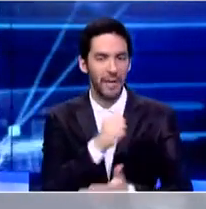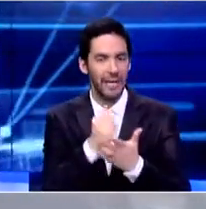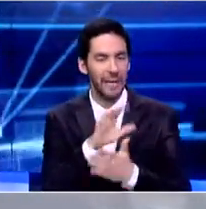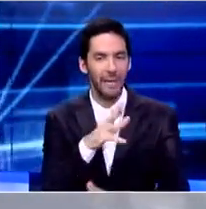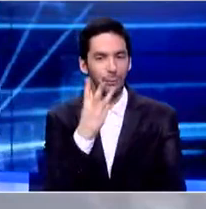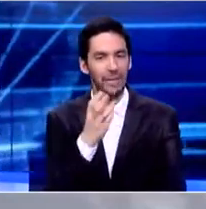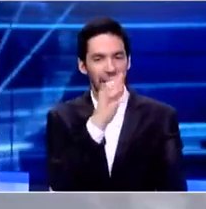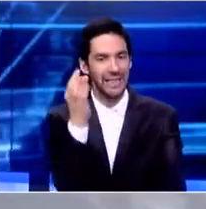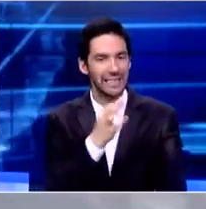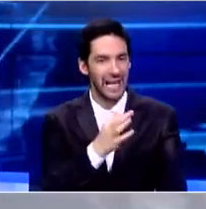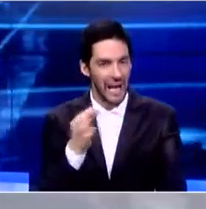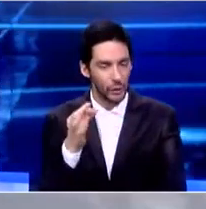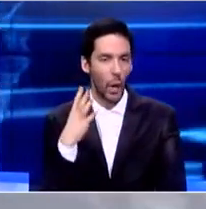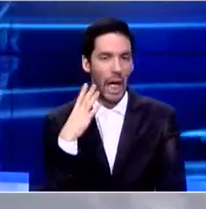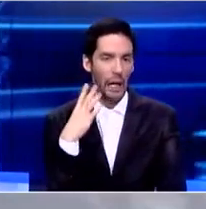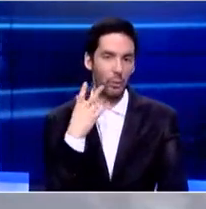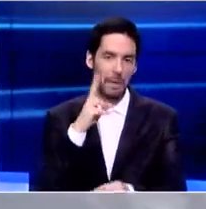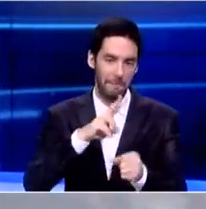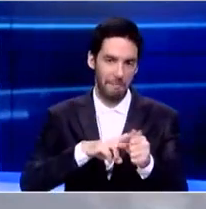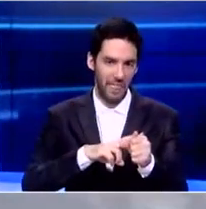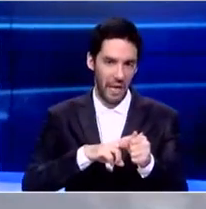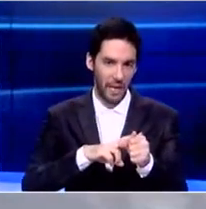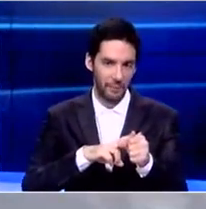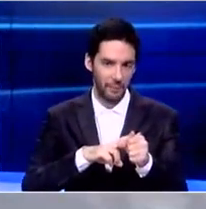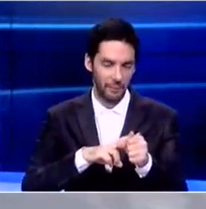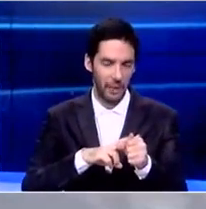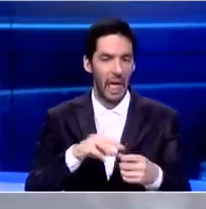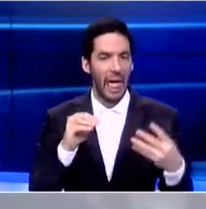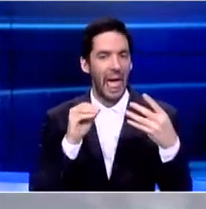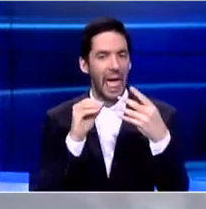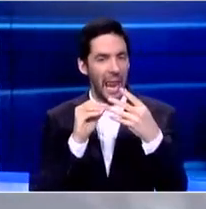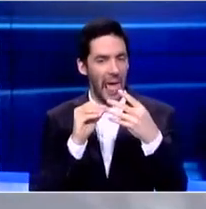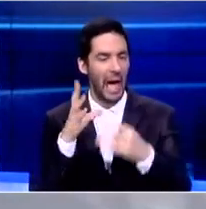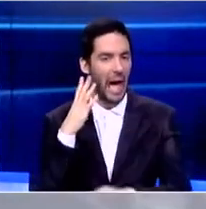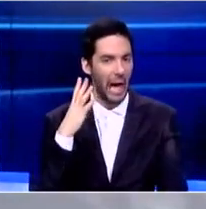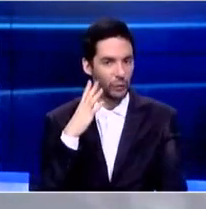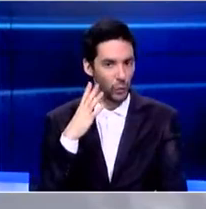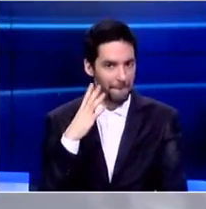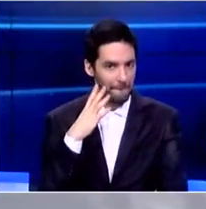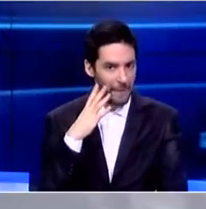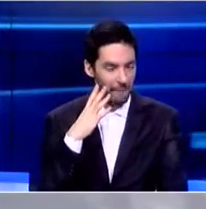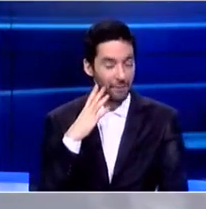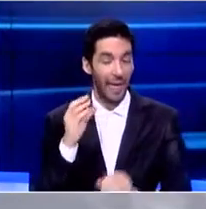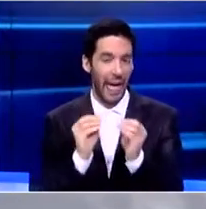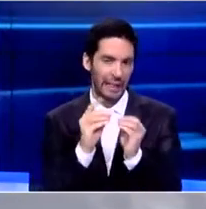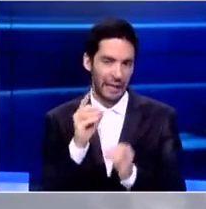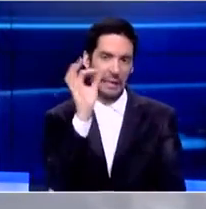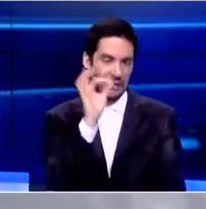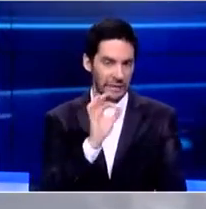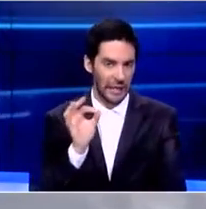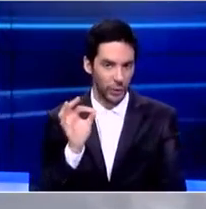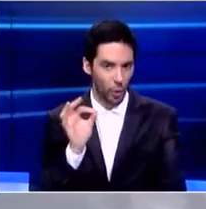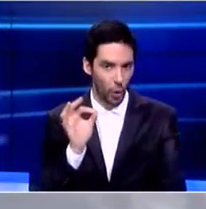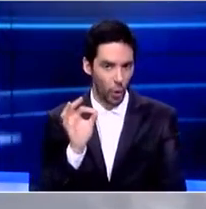3% είναι η θνητότητα. Περίπου 9 άτομα, όχι περίπου 9 άτομα, ποσοστό 11%, σύμφωνα